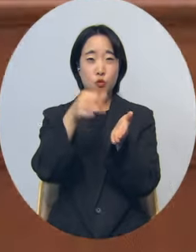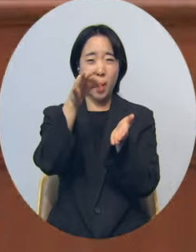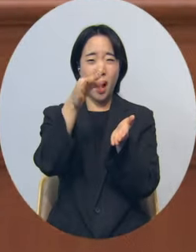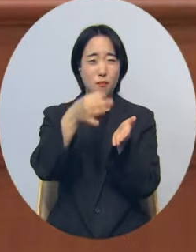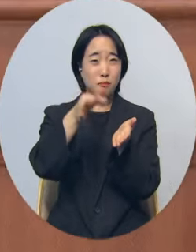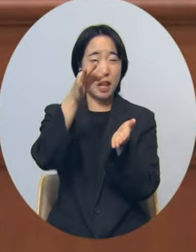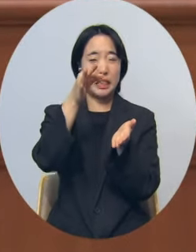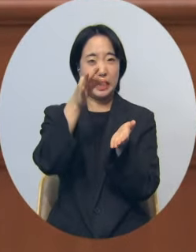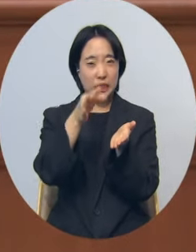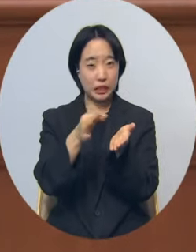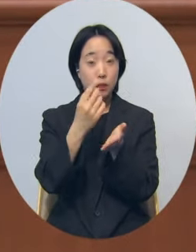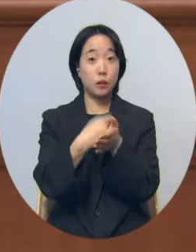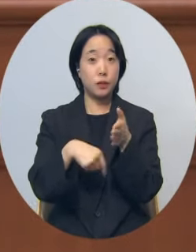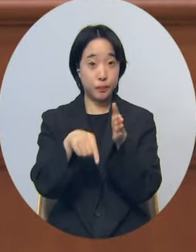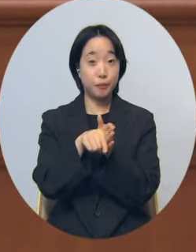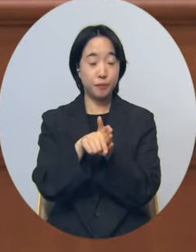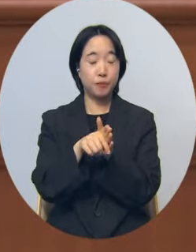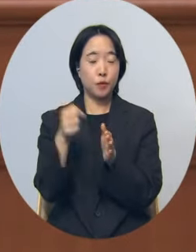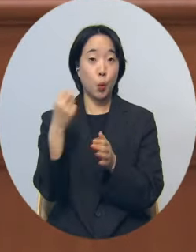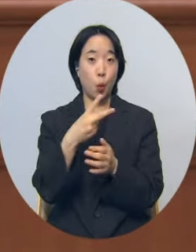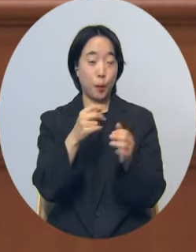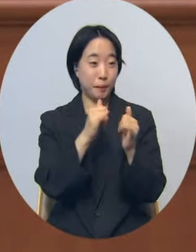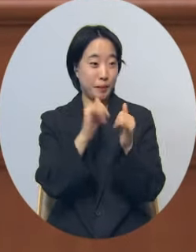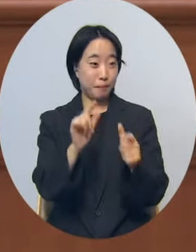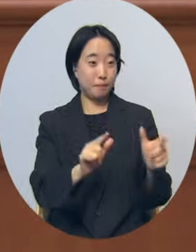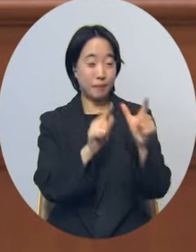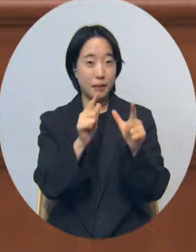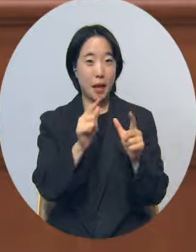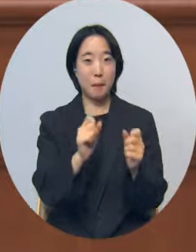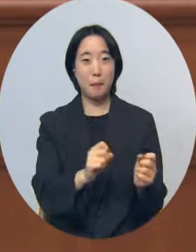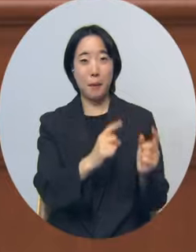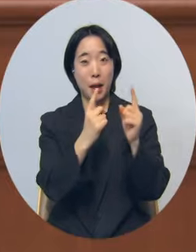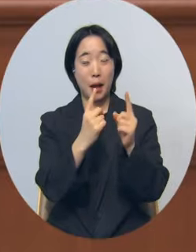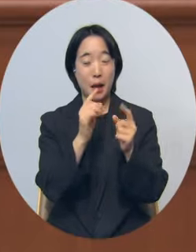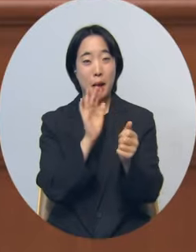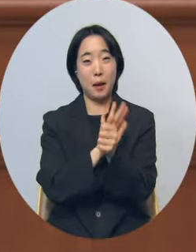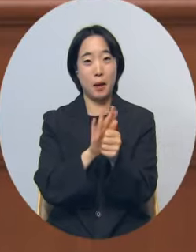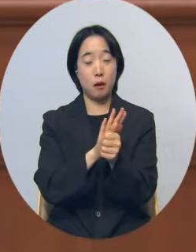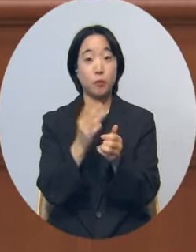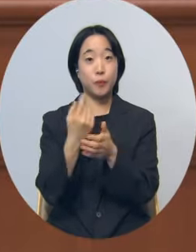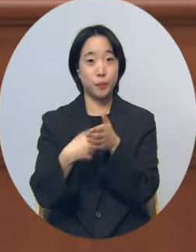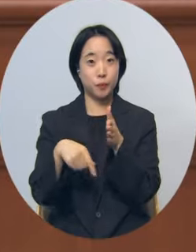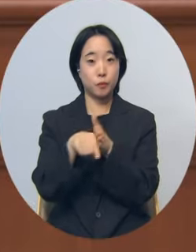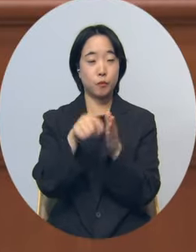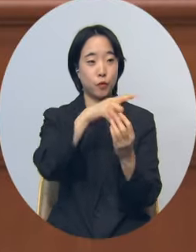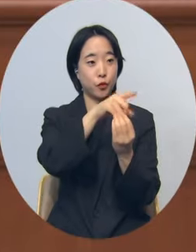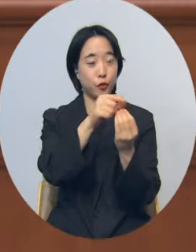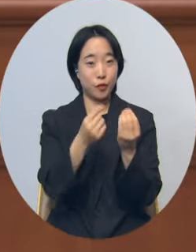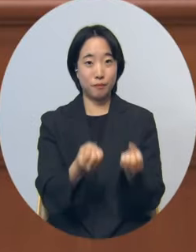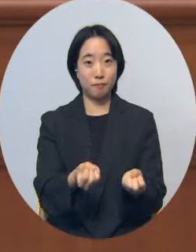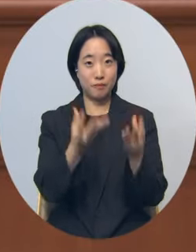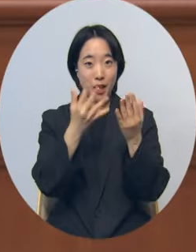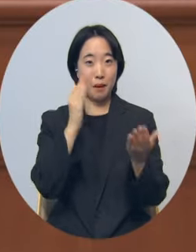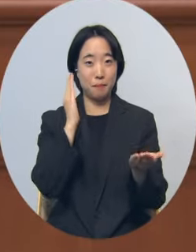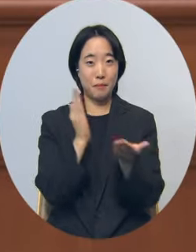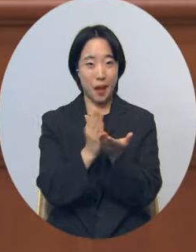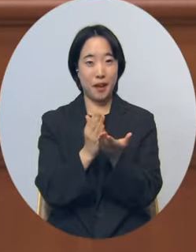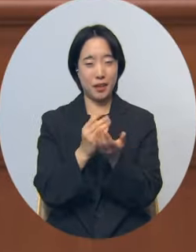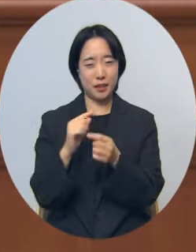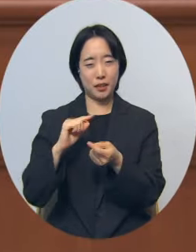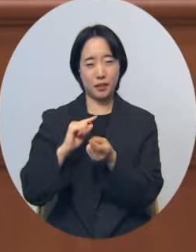안착시키고 민생과 체감 경기를 개선하는 데 초점을 맞춰 추석 민생 안정 대책을